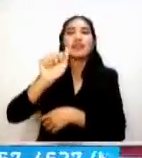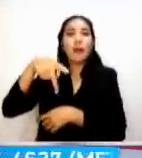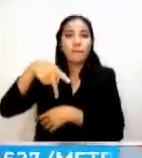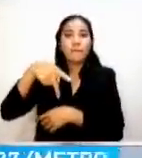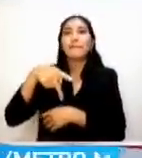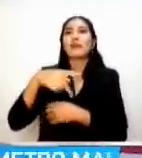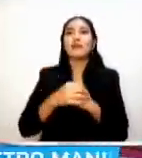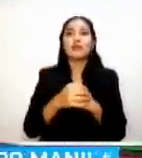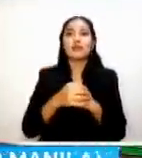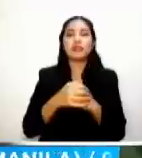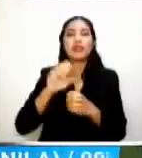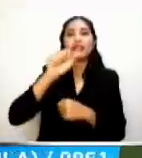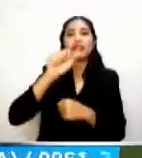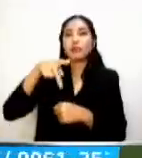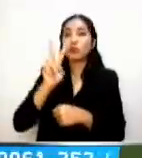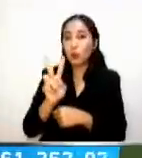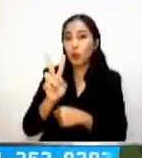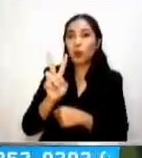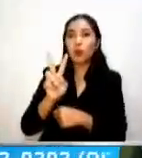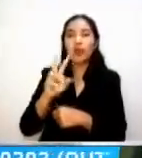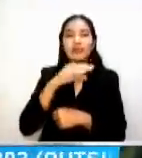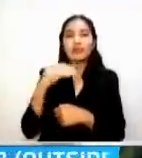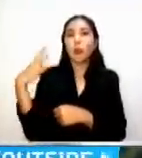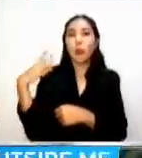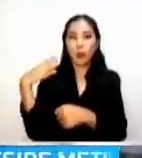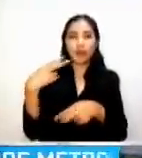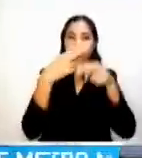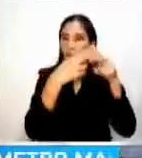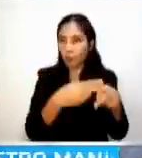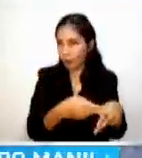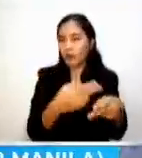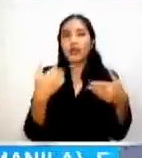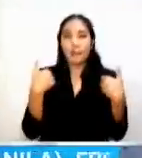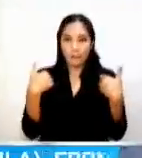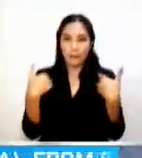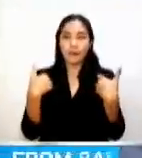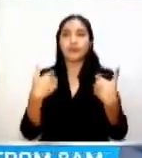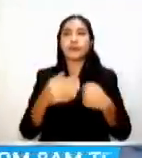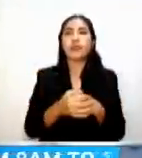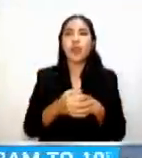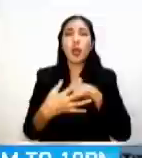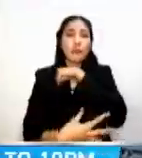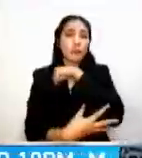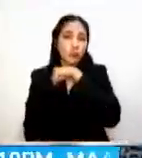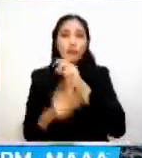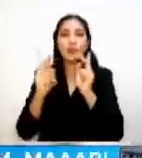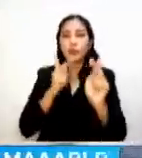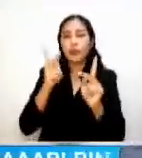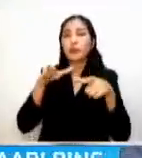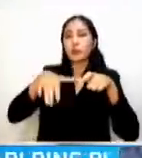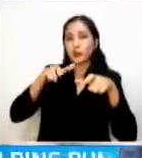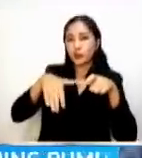SAP2 at SAP waitlisted, vulnerable groups tulad ng low-income individuals, persons with disabilities at solo parents at iba pa na